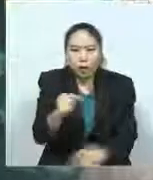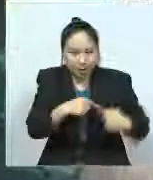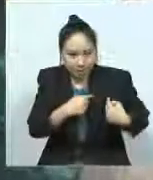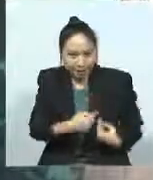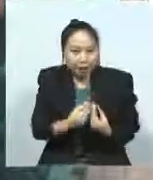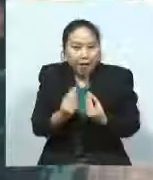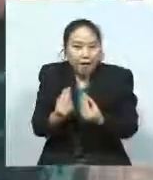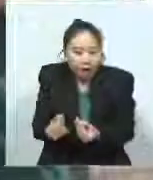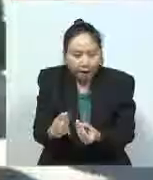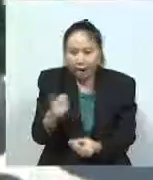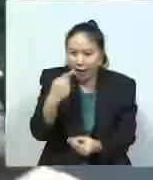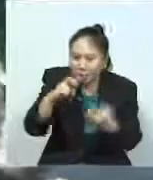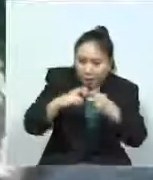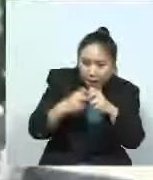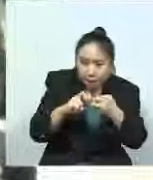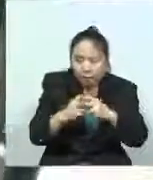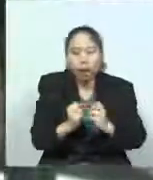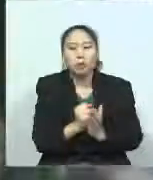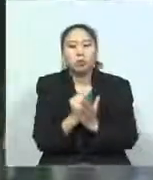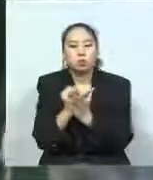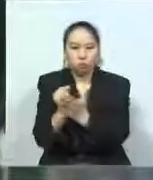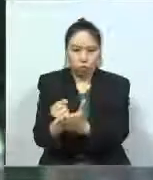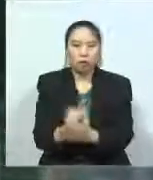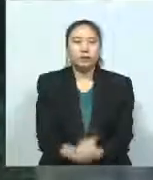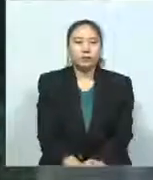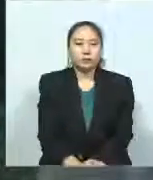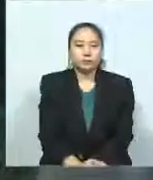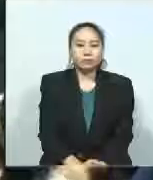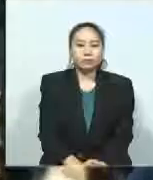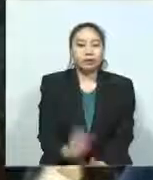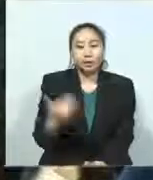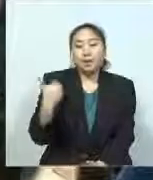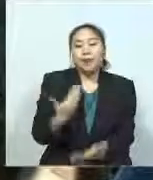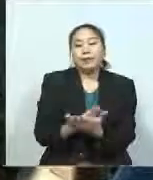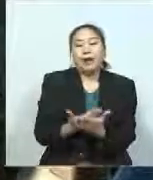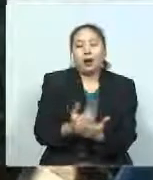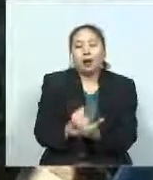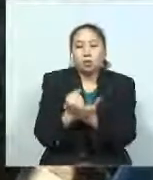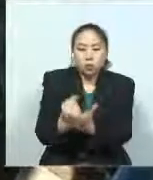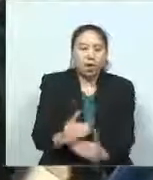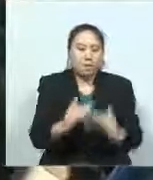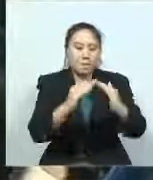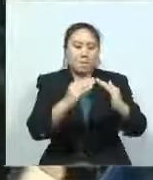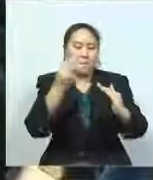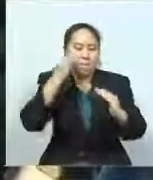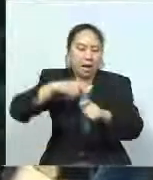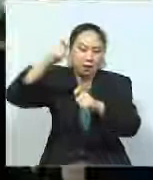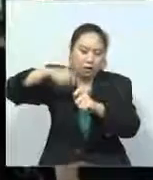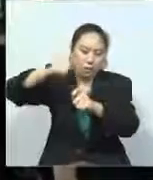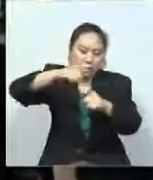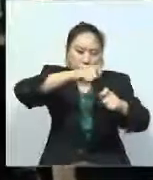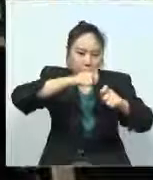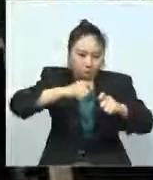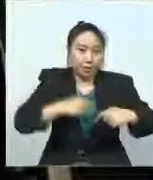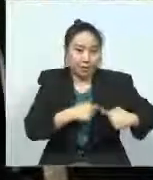ลังใจแล้วก็ช่วยเหลือผู้ประสบภัยค่ะ ค่ะนะนอกจากนี้นะคะก็ยังนำเงินไปช่วยเหลือซ่อมแซมบ้านเรือนนะคะขวัญ